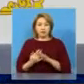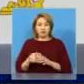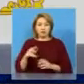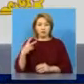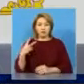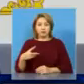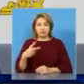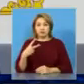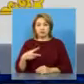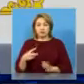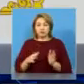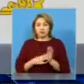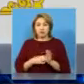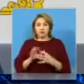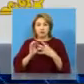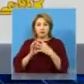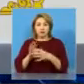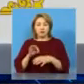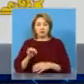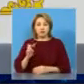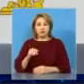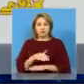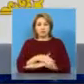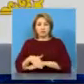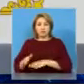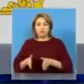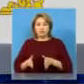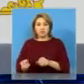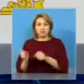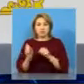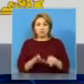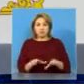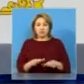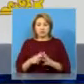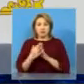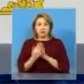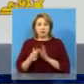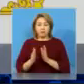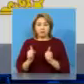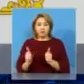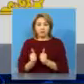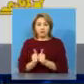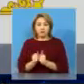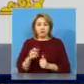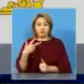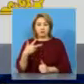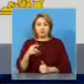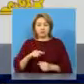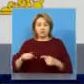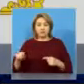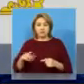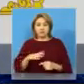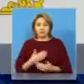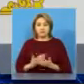жүреді. Ол Орск трассының бойына тастап кетеді. Ауылдың шетіне дейін 3 километр қашықтықта